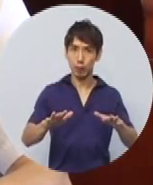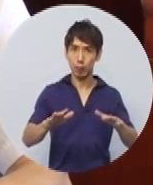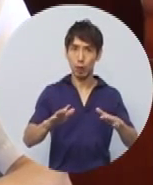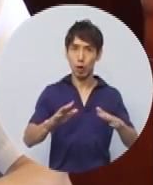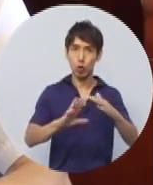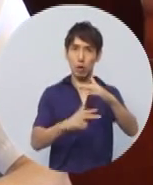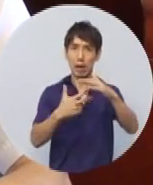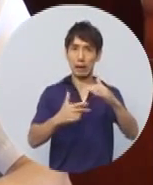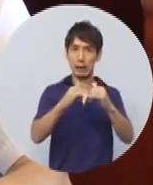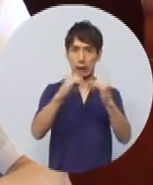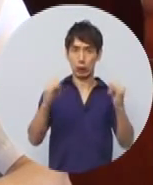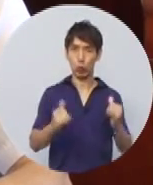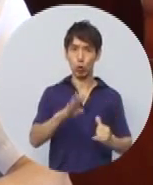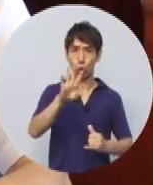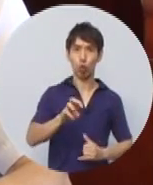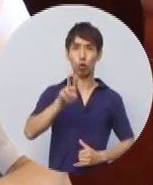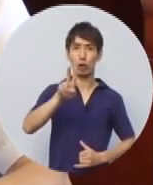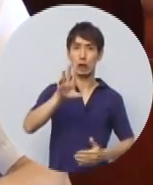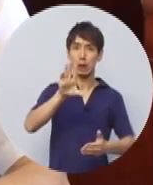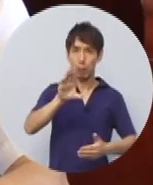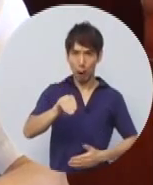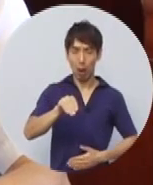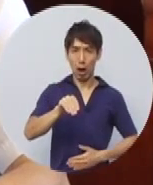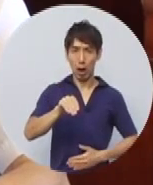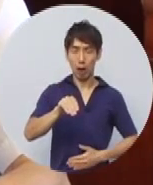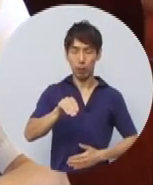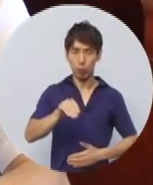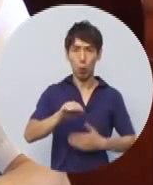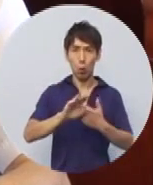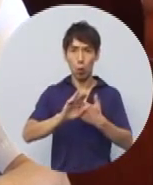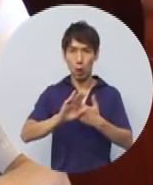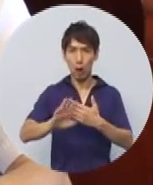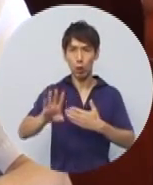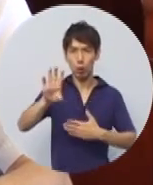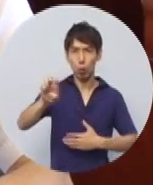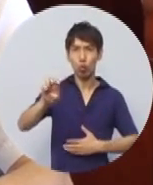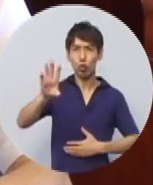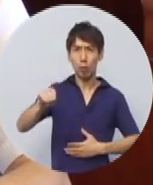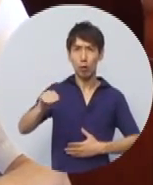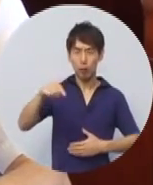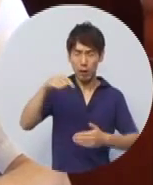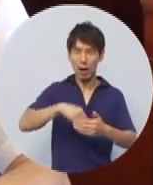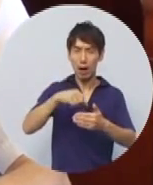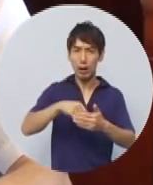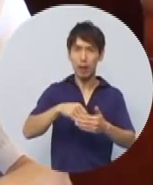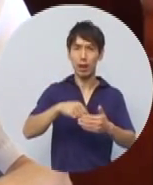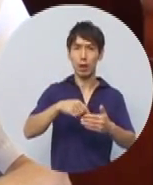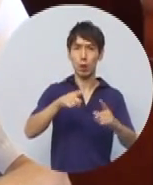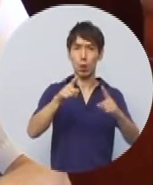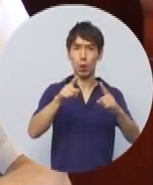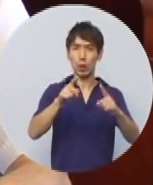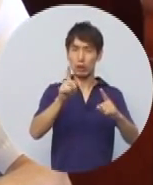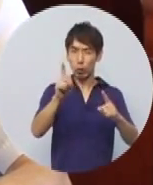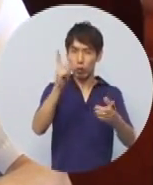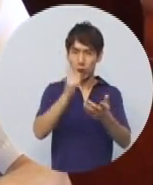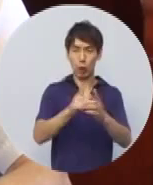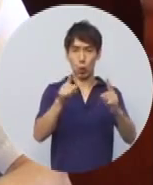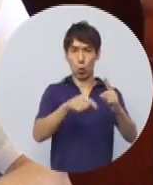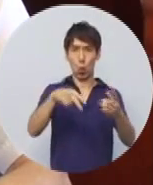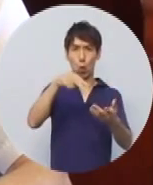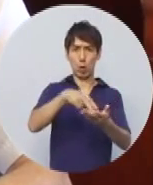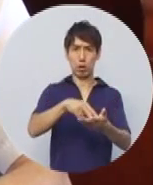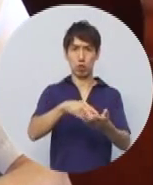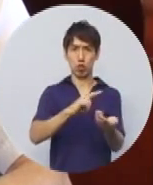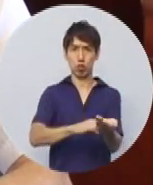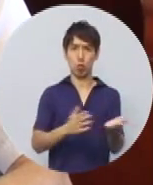ましたけれども、40万都市の中で唯一の公立病院ということですので、まして500床病院はここ